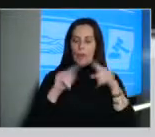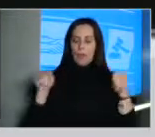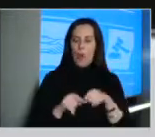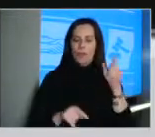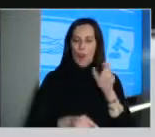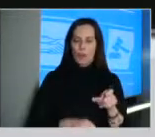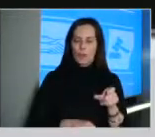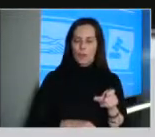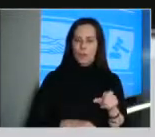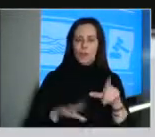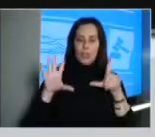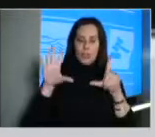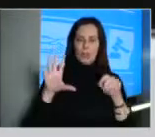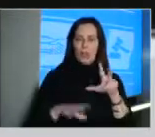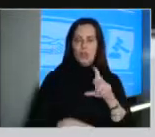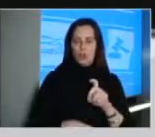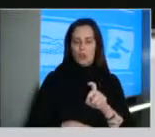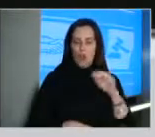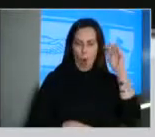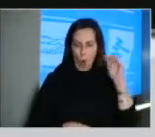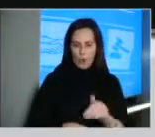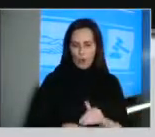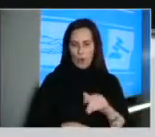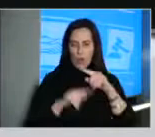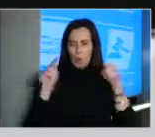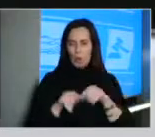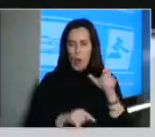המיועדות מ-70 ל-30%. זאת אומרת, האגרות חוב